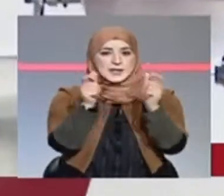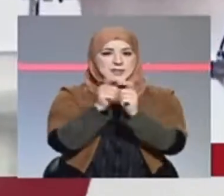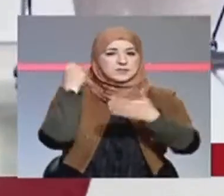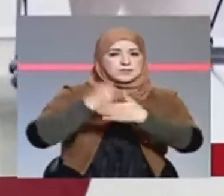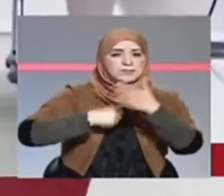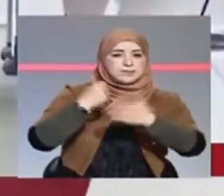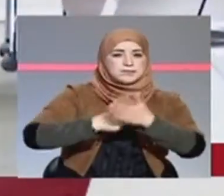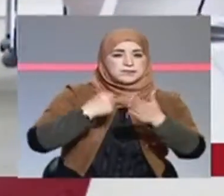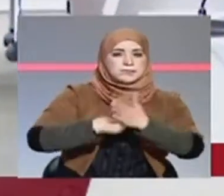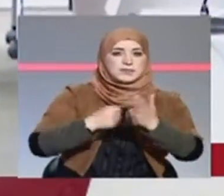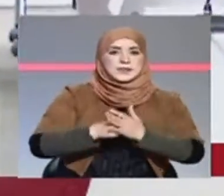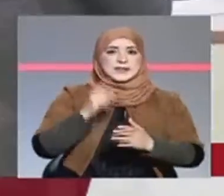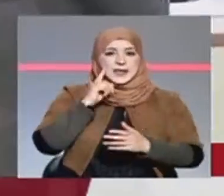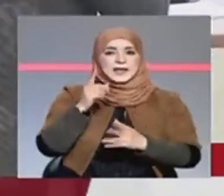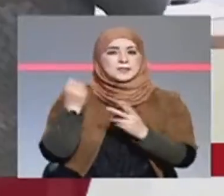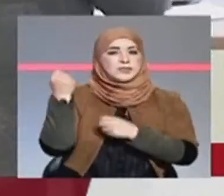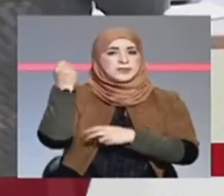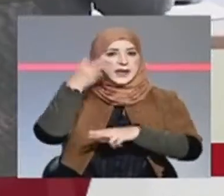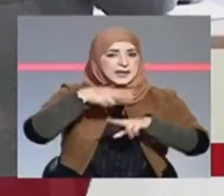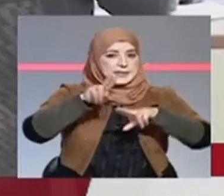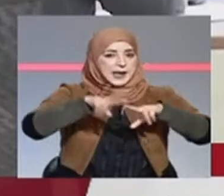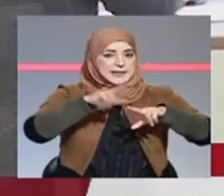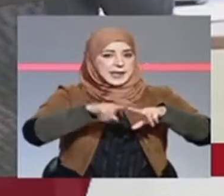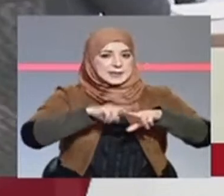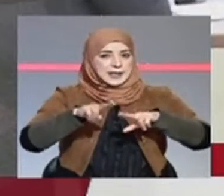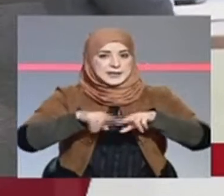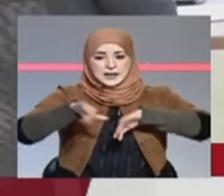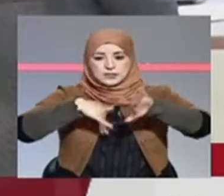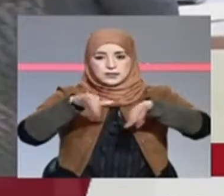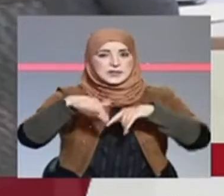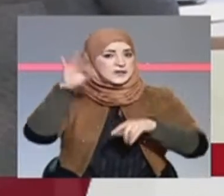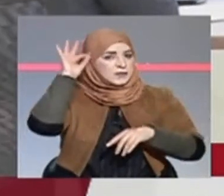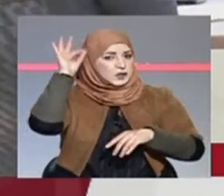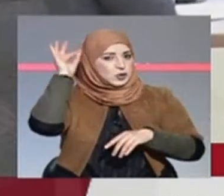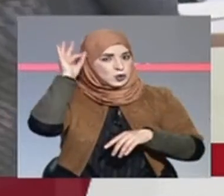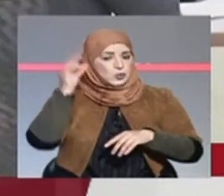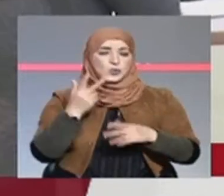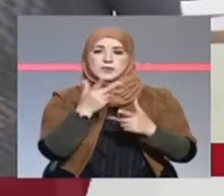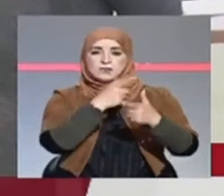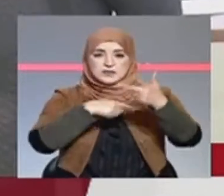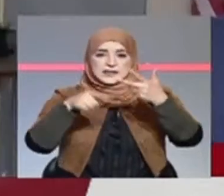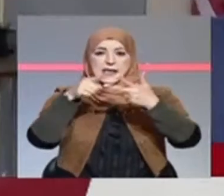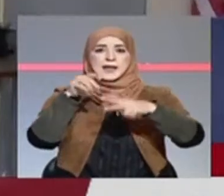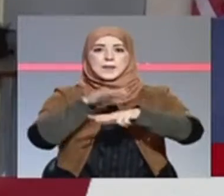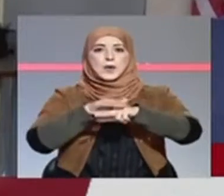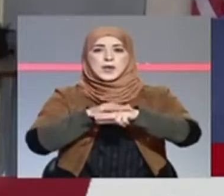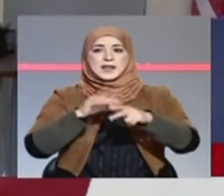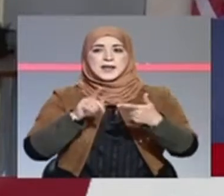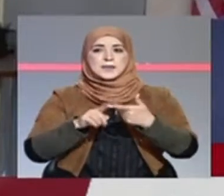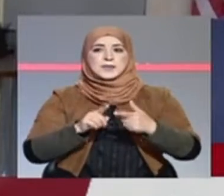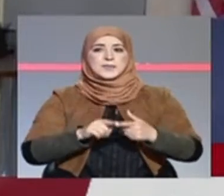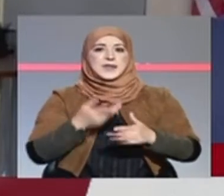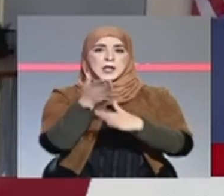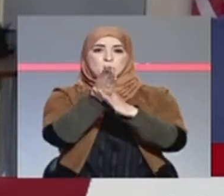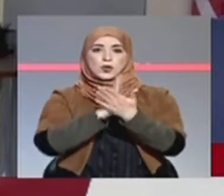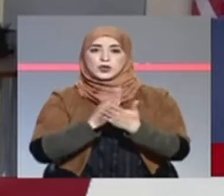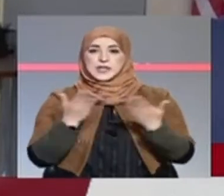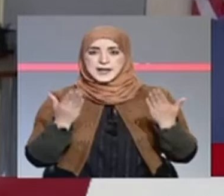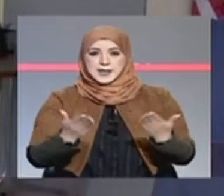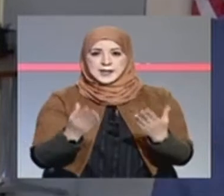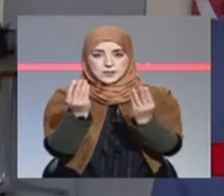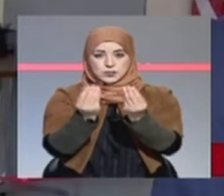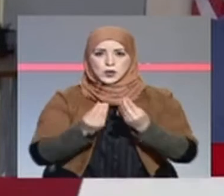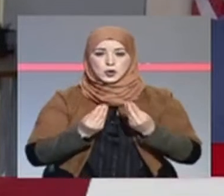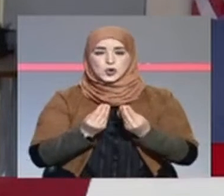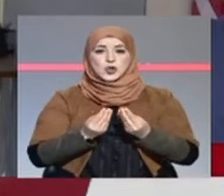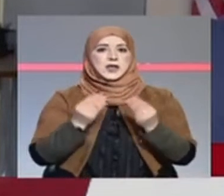الالفيه لاعاده تاهيل البنى التحتيه في ثلاثه قطاعات العاديه جرى في